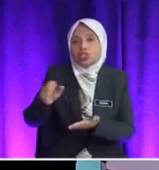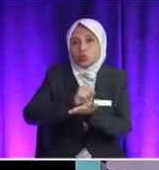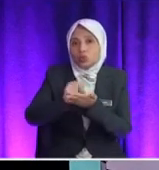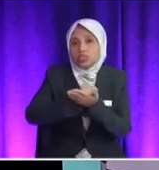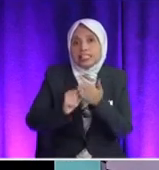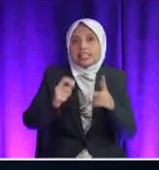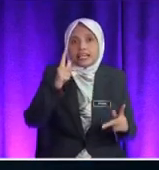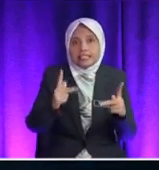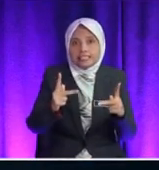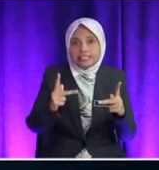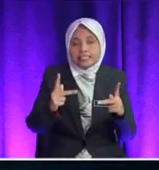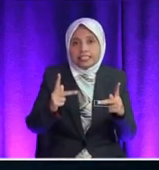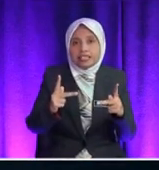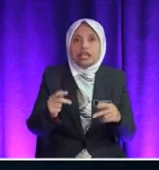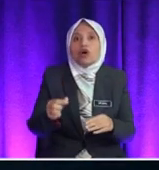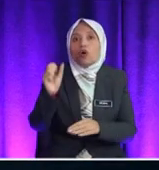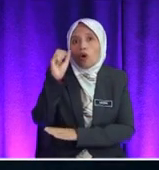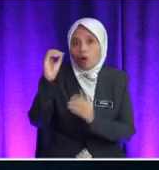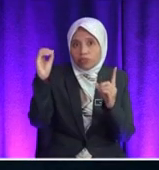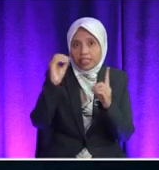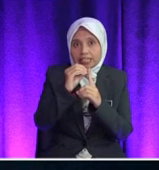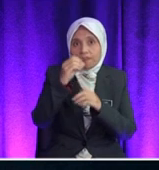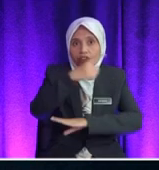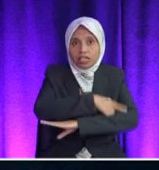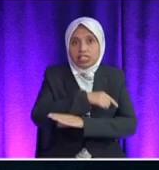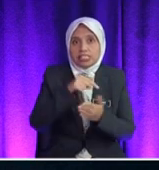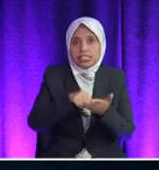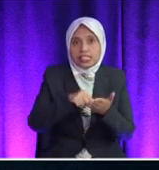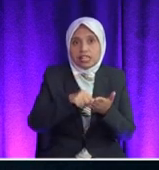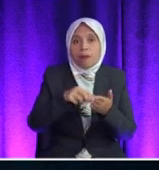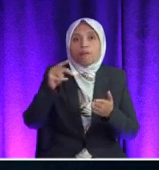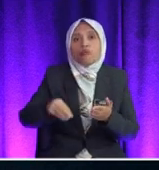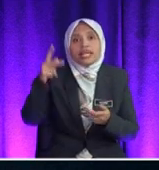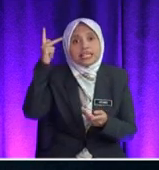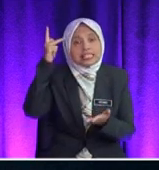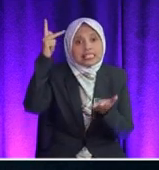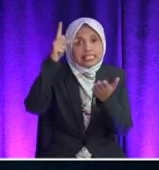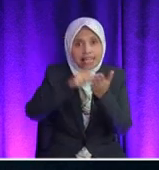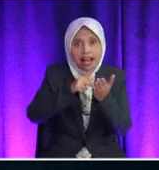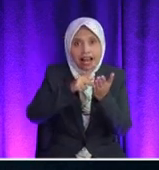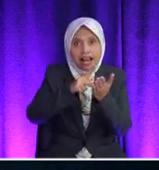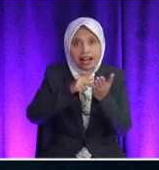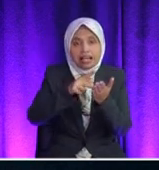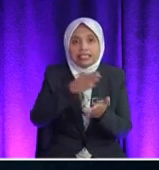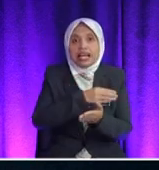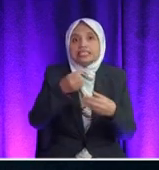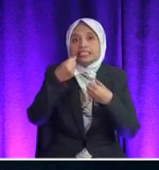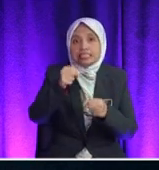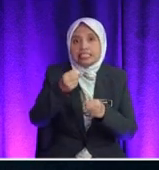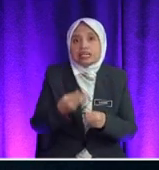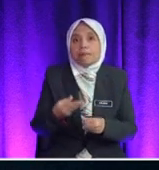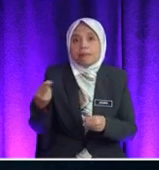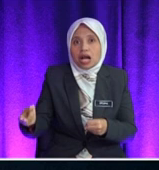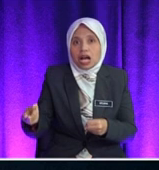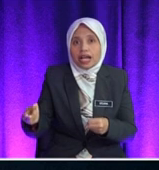auditee pembelajaran kita pada hari ini ialah mengemudi mengenal pasti dan menyedihkan bahan dan alat